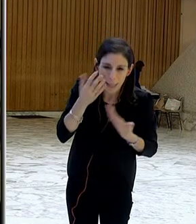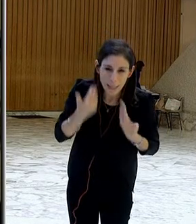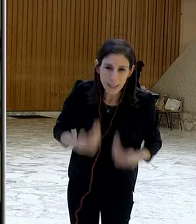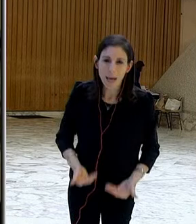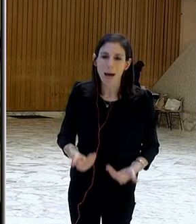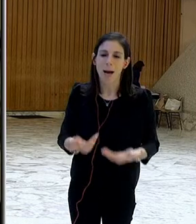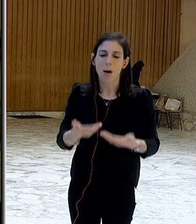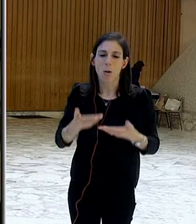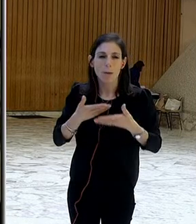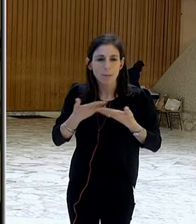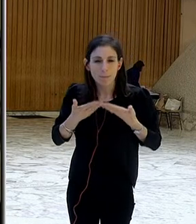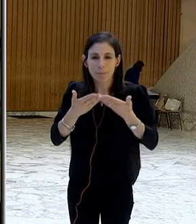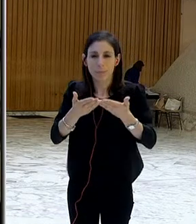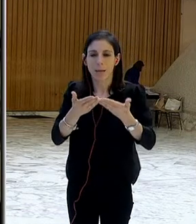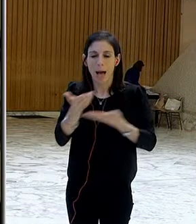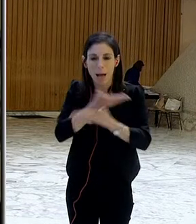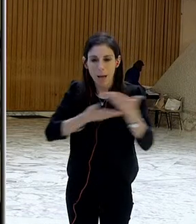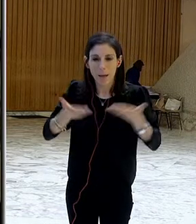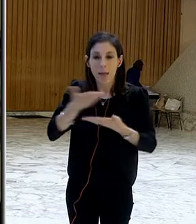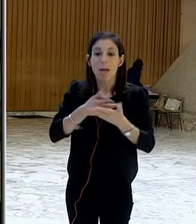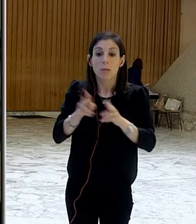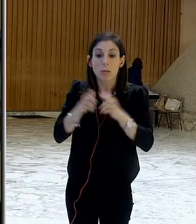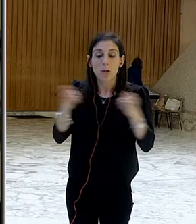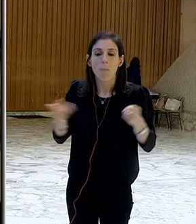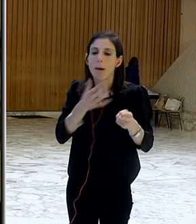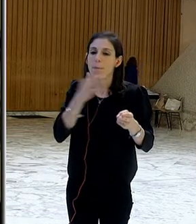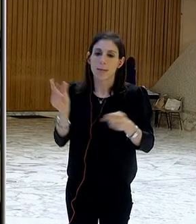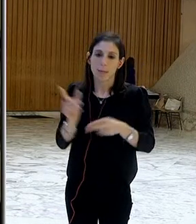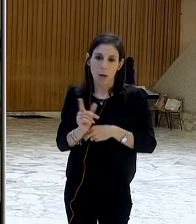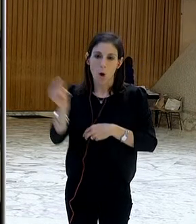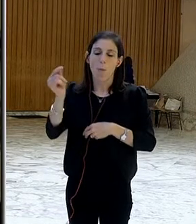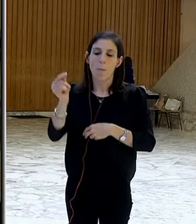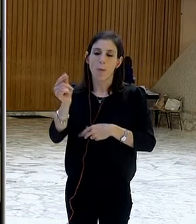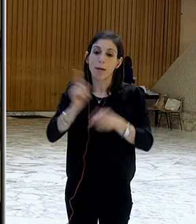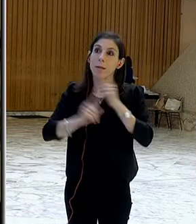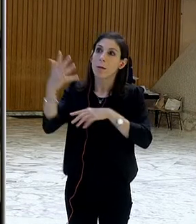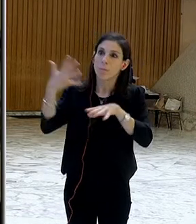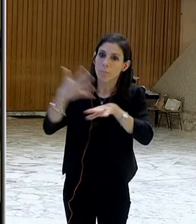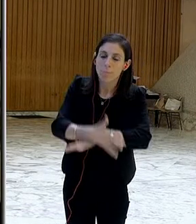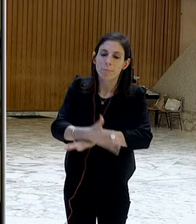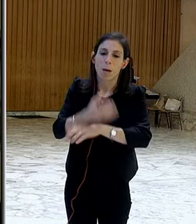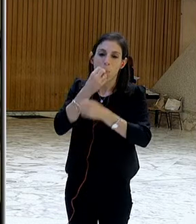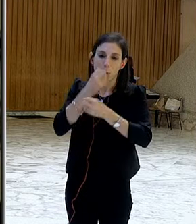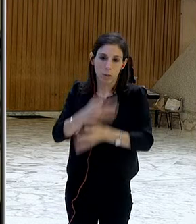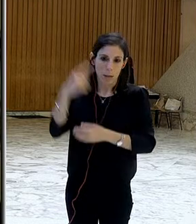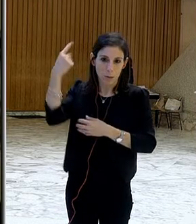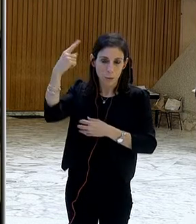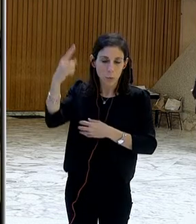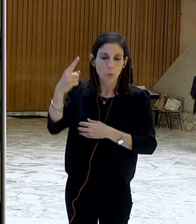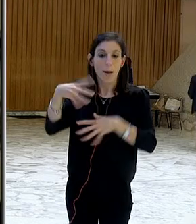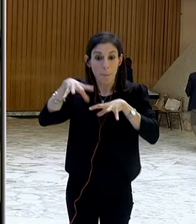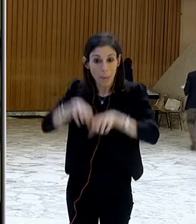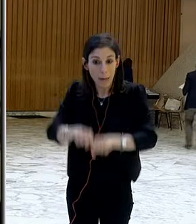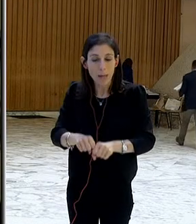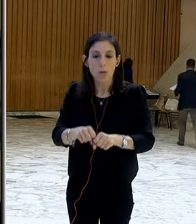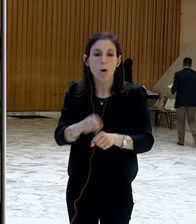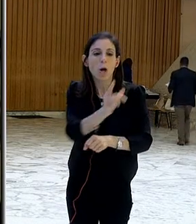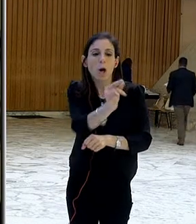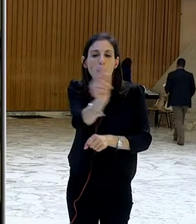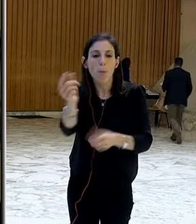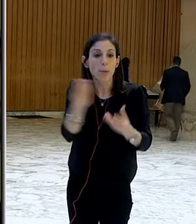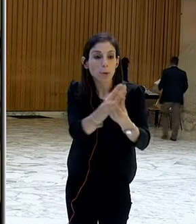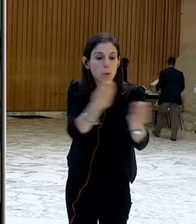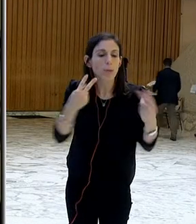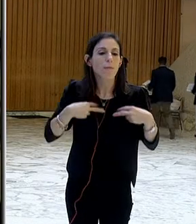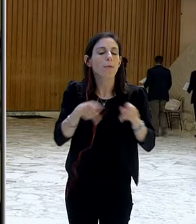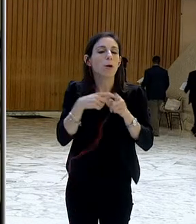couple, la providence divine, l'engagement et la décision du jeune couple à vivre selon l'Évangile et de se rendre compte de ce que